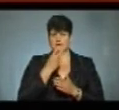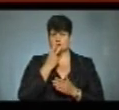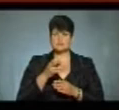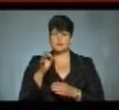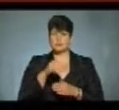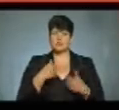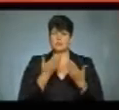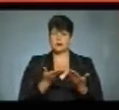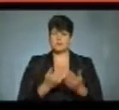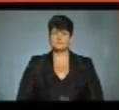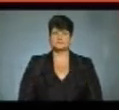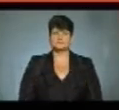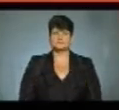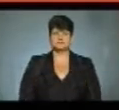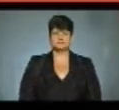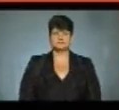таке.